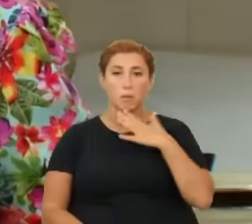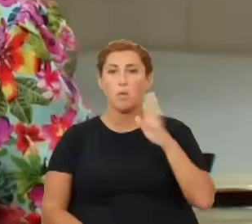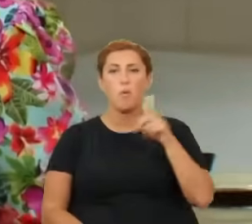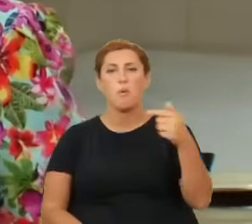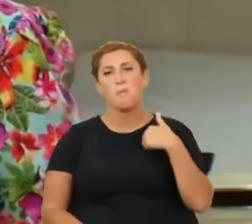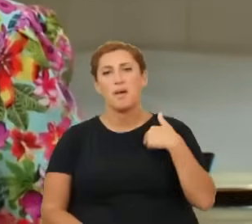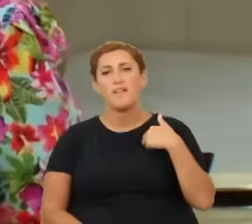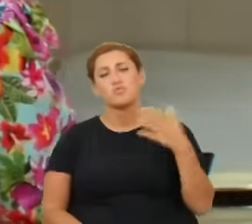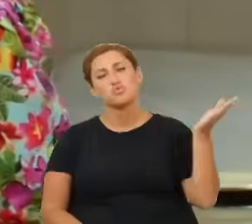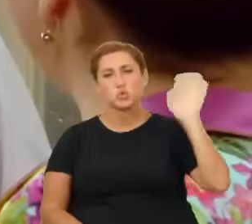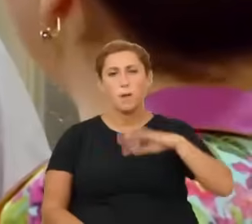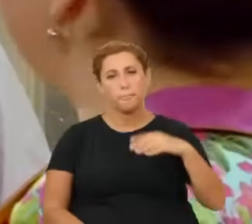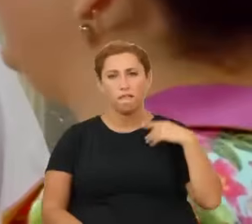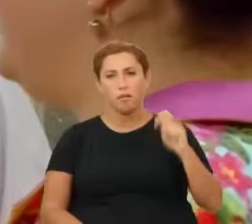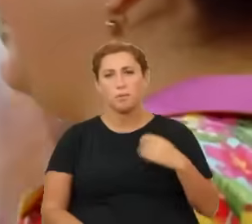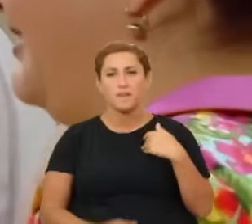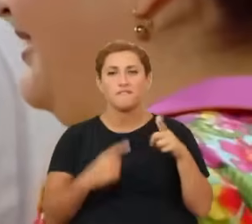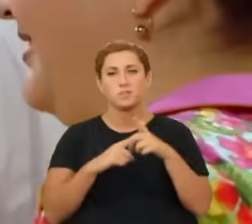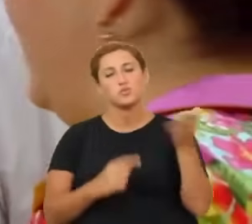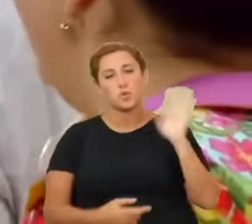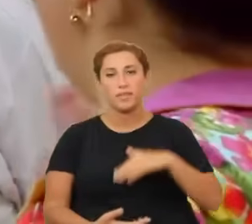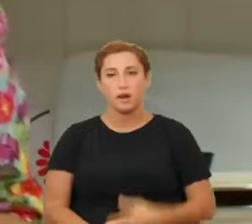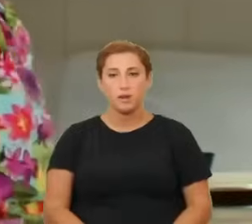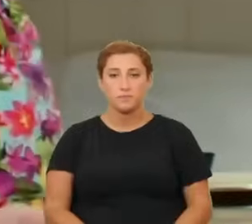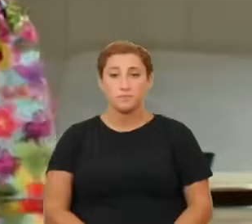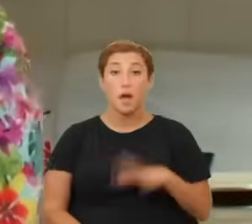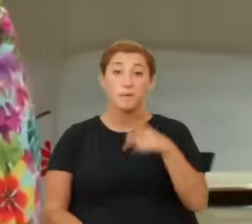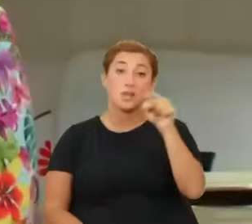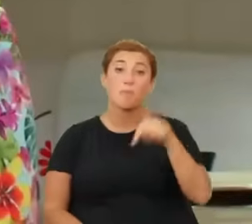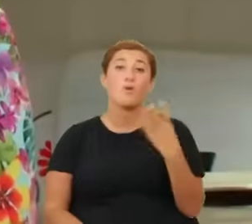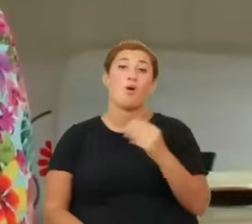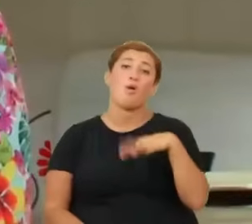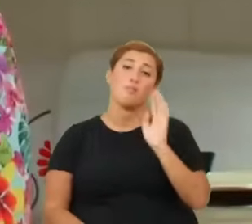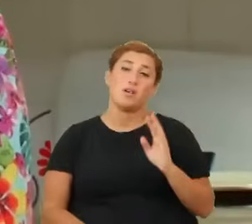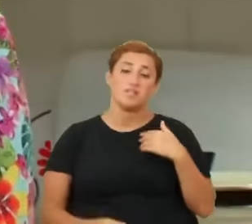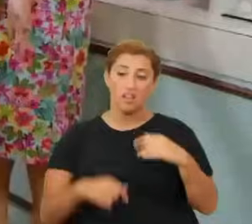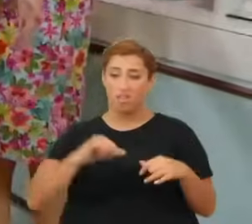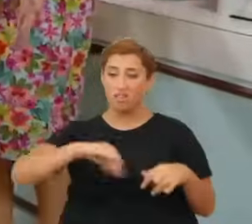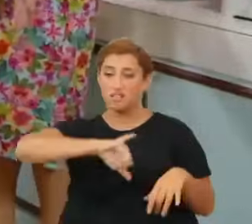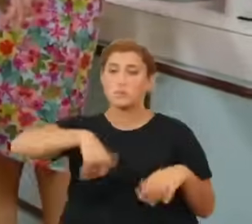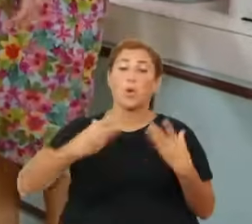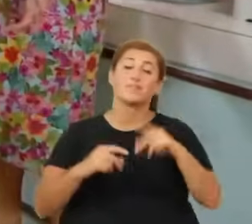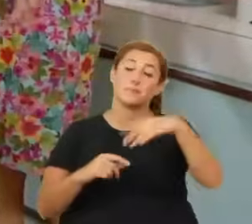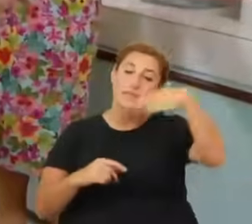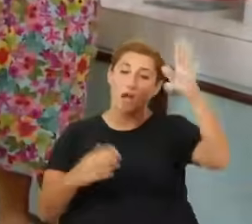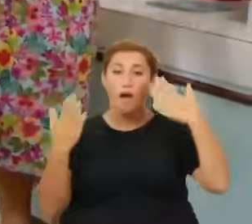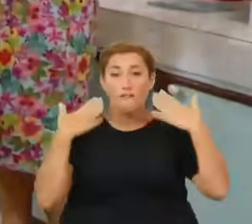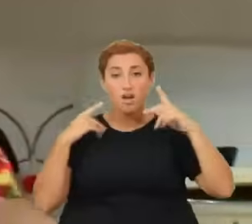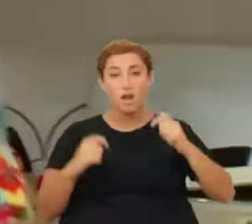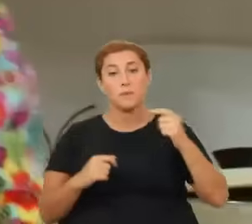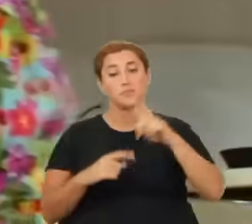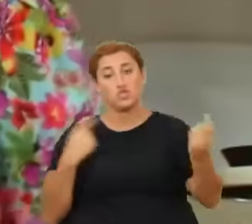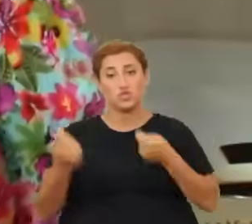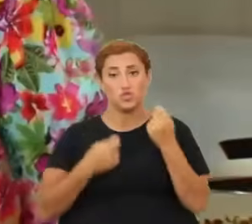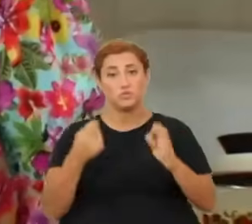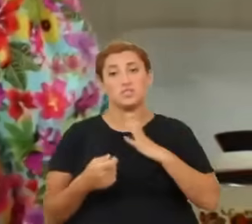Yok, onu ben sonra şey yaparım. Sonra. Ama sen böyle olmaz ki, ayağımızın altında olmasan bir hava al, bir